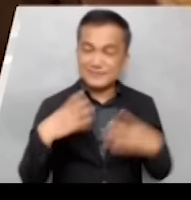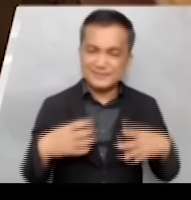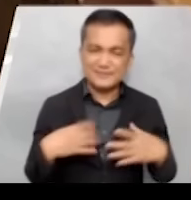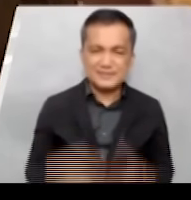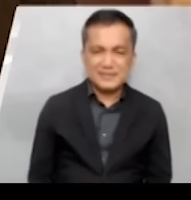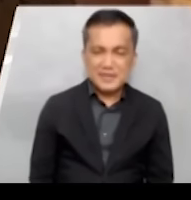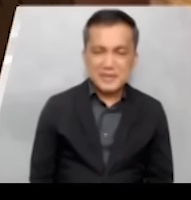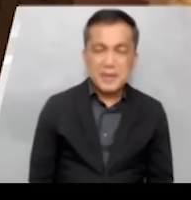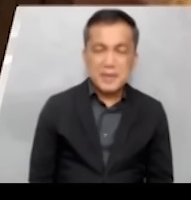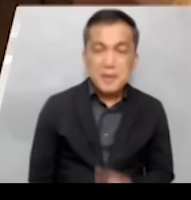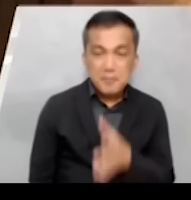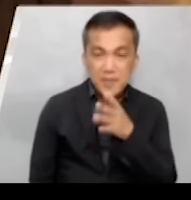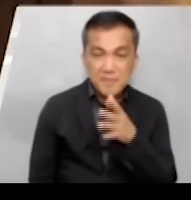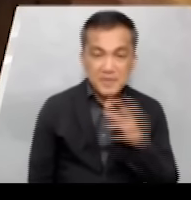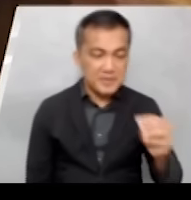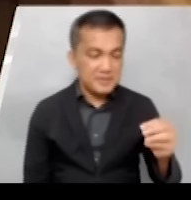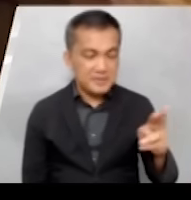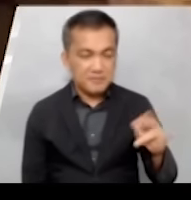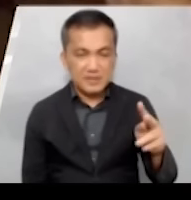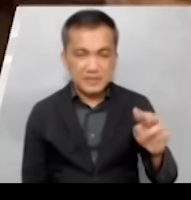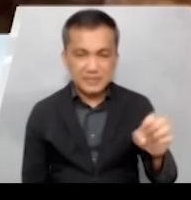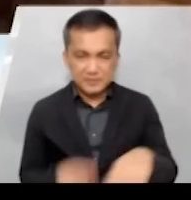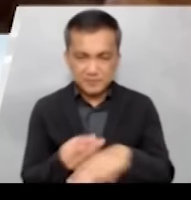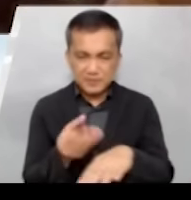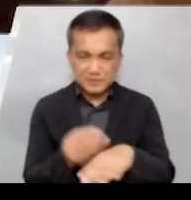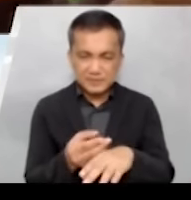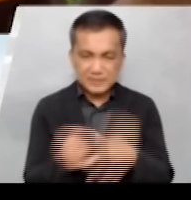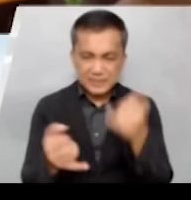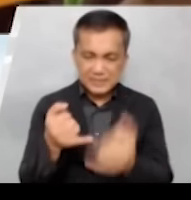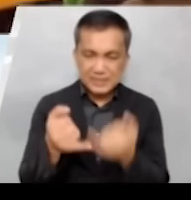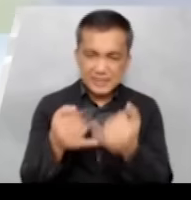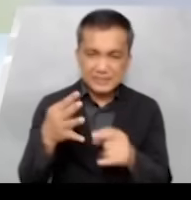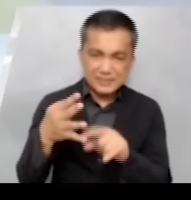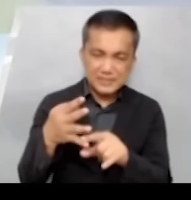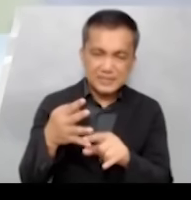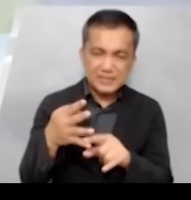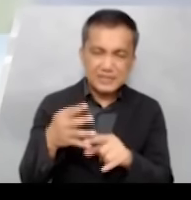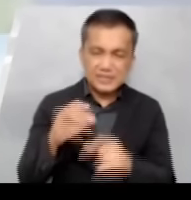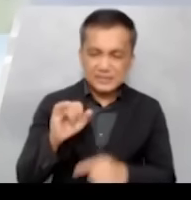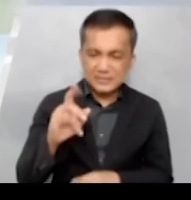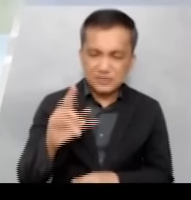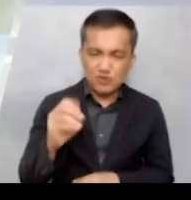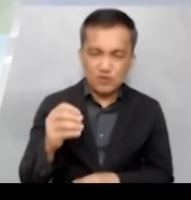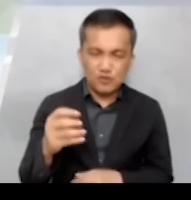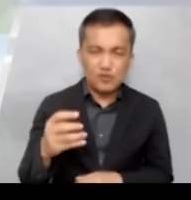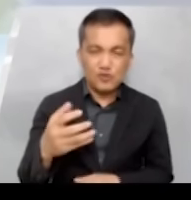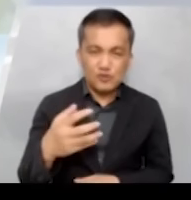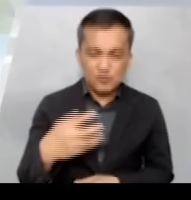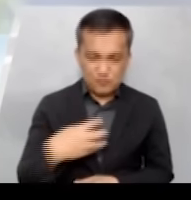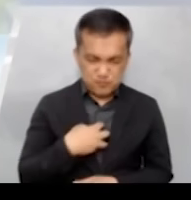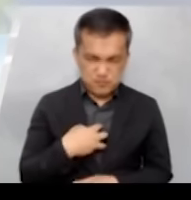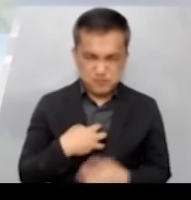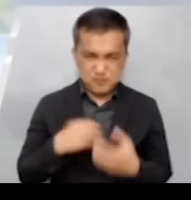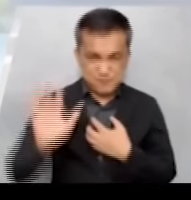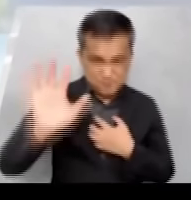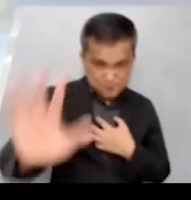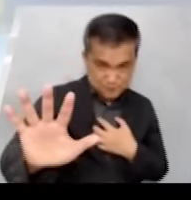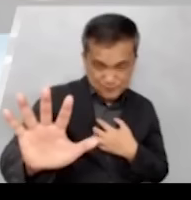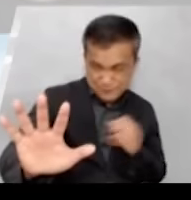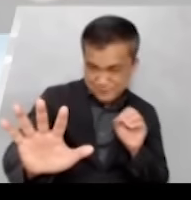ang kanyang bunsong si Sixto na waging best in costume as Iron Man. Nag-change costume pa si Kuya Sixto as Super